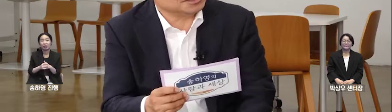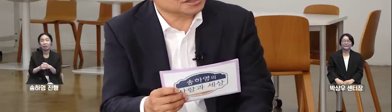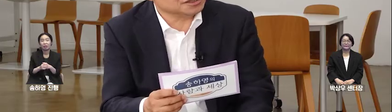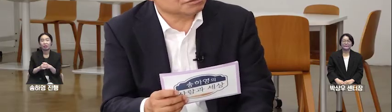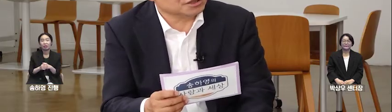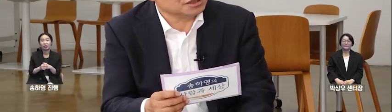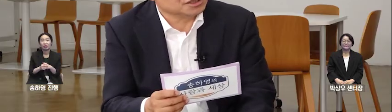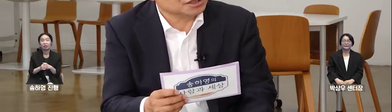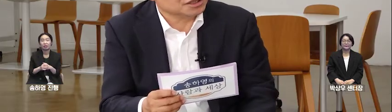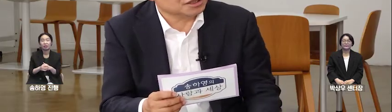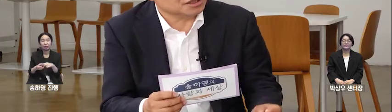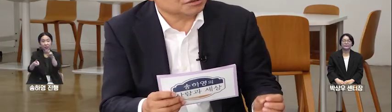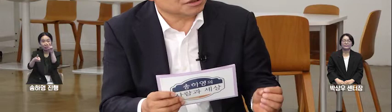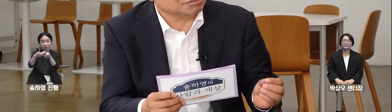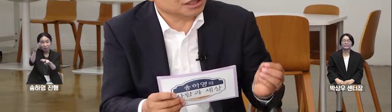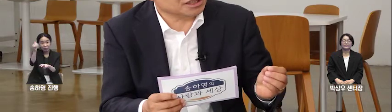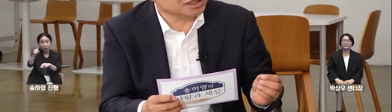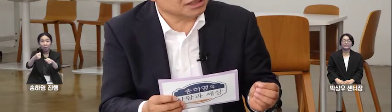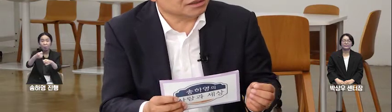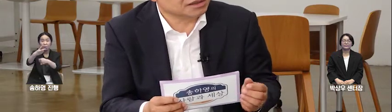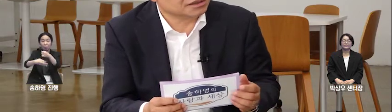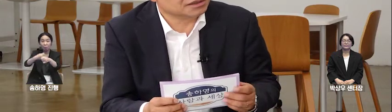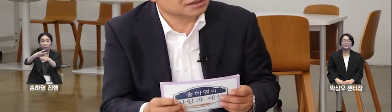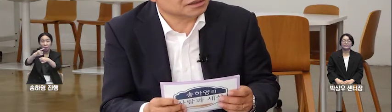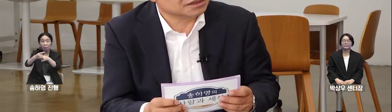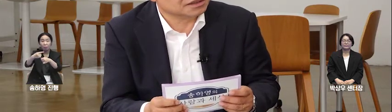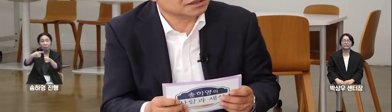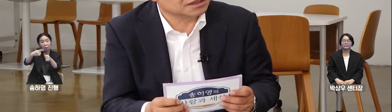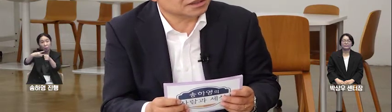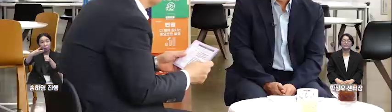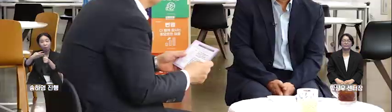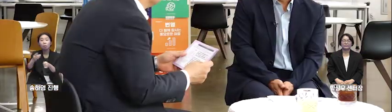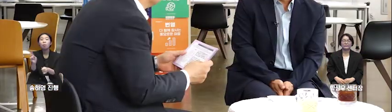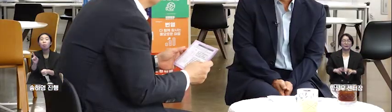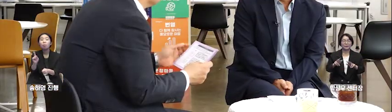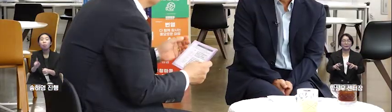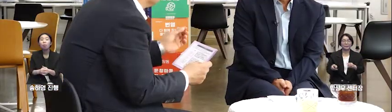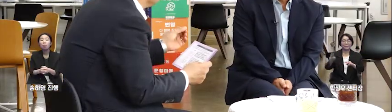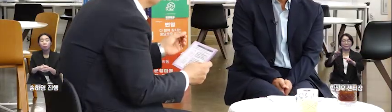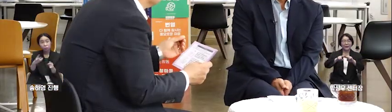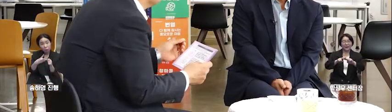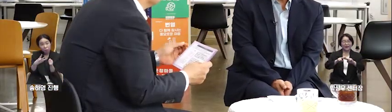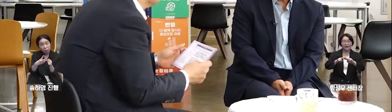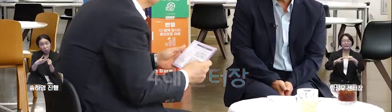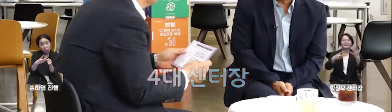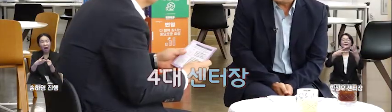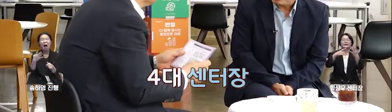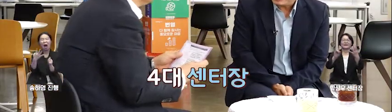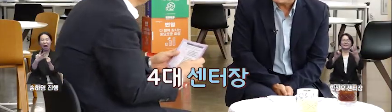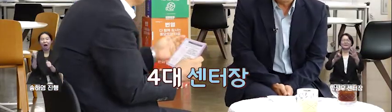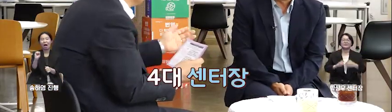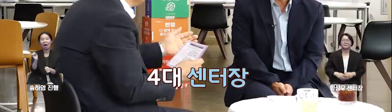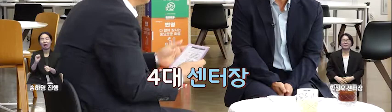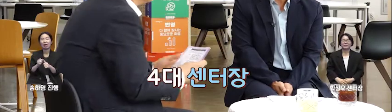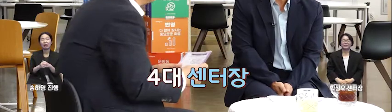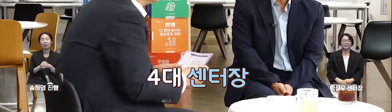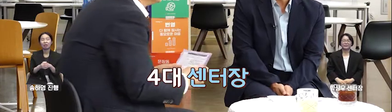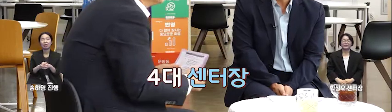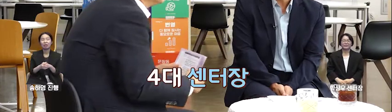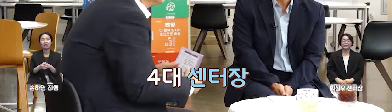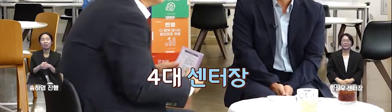지금 센터장님이 몇 대세요? 이번에 센터장 네, 3대세요? 4대째입니다. 4대십니까?